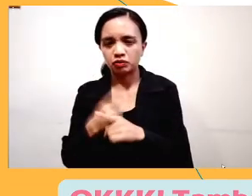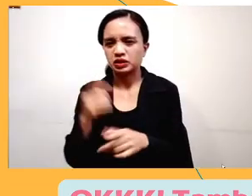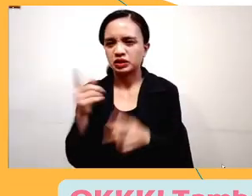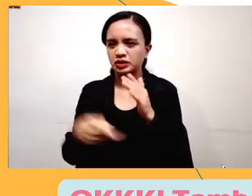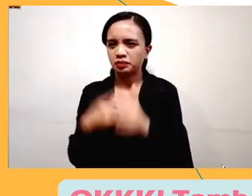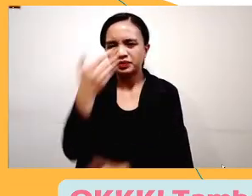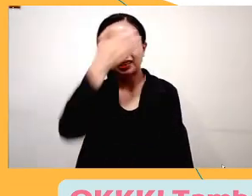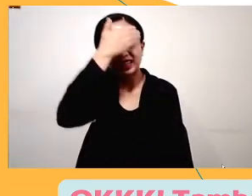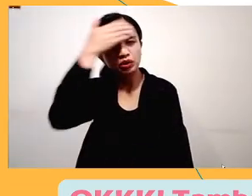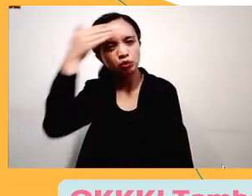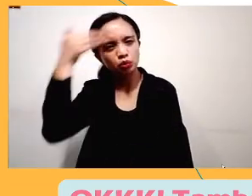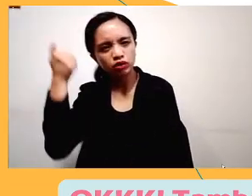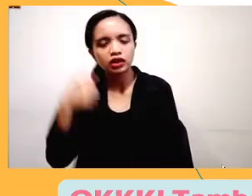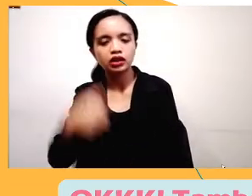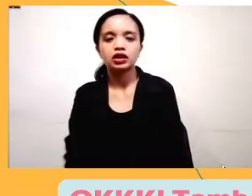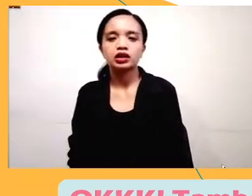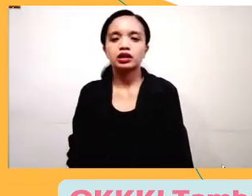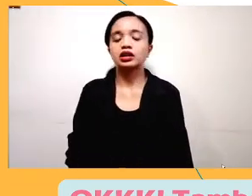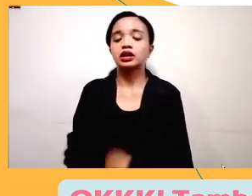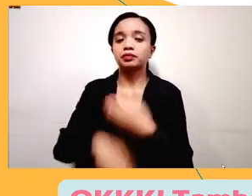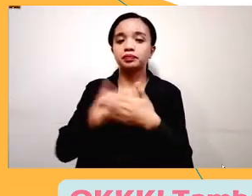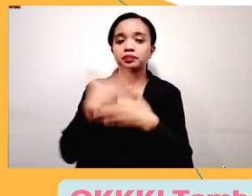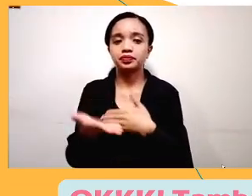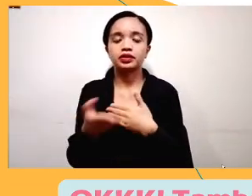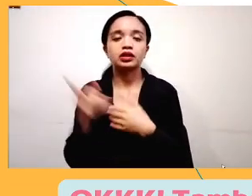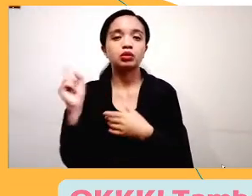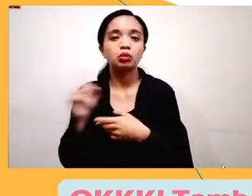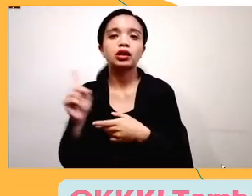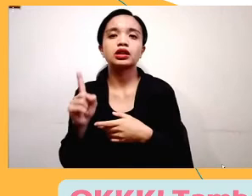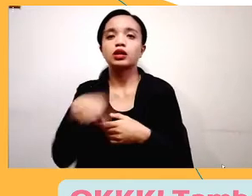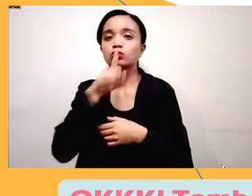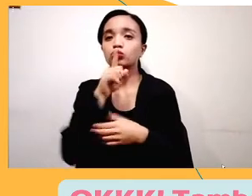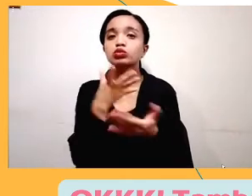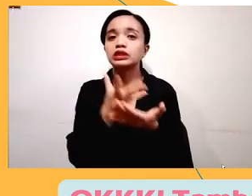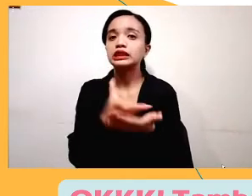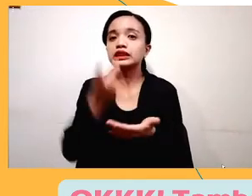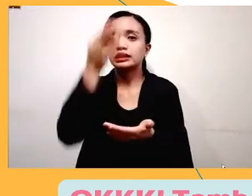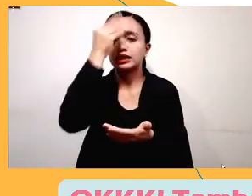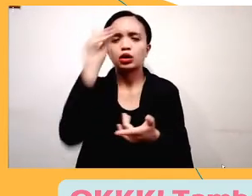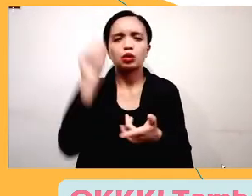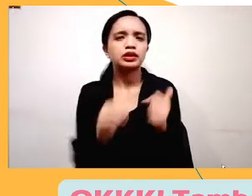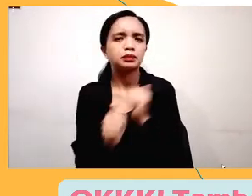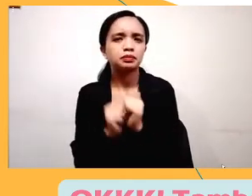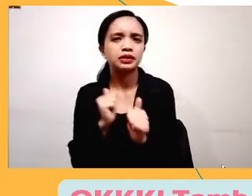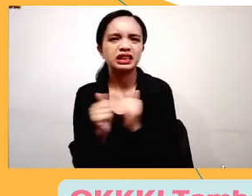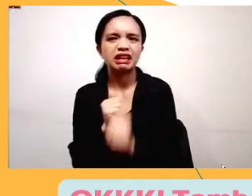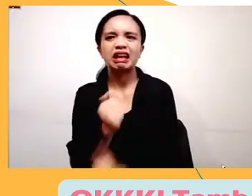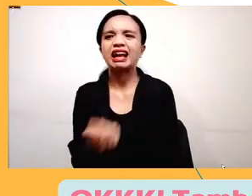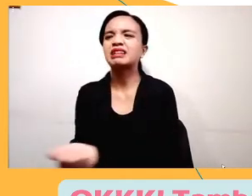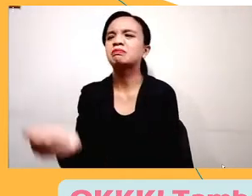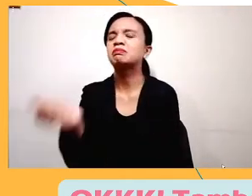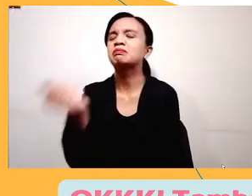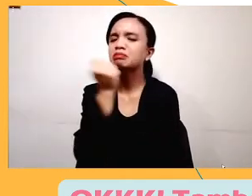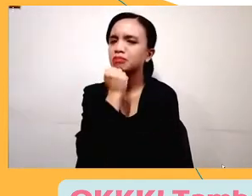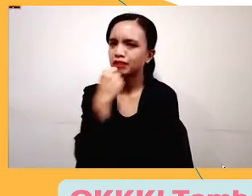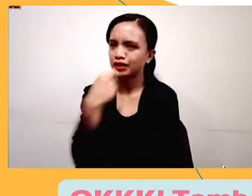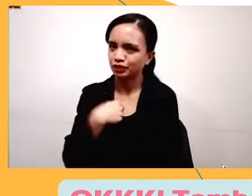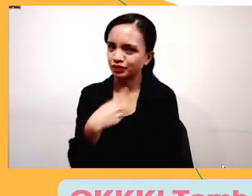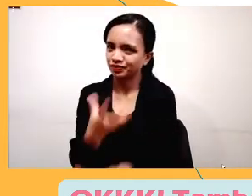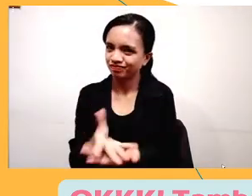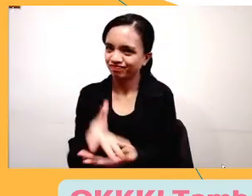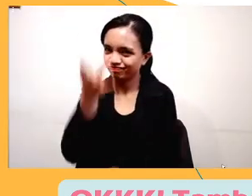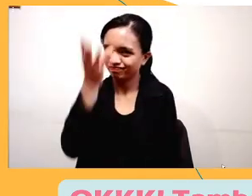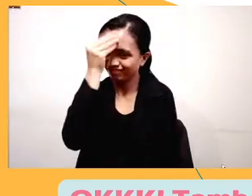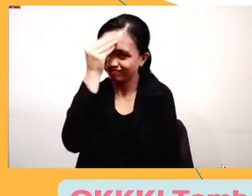natin. And the other thing is unlearning. Ibig sabihin, ay, mali pala yung natutunan ko